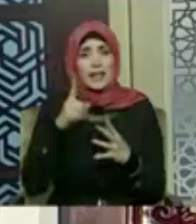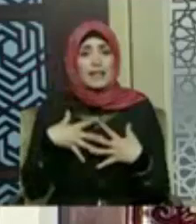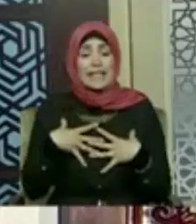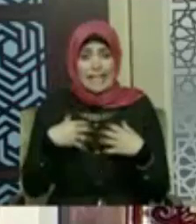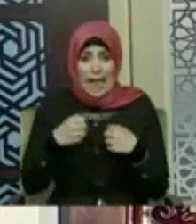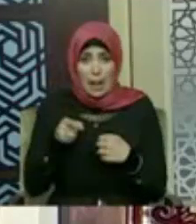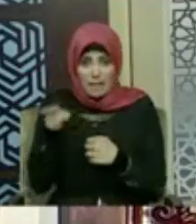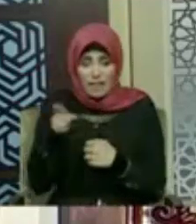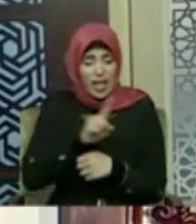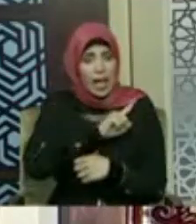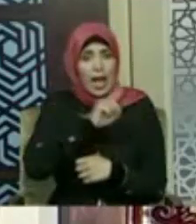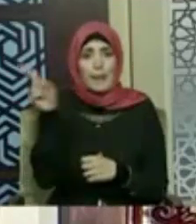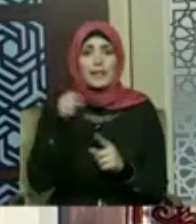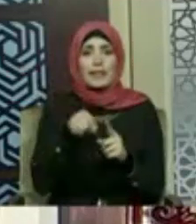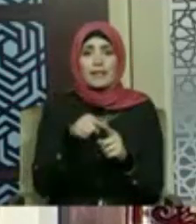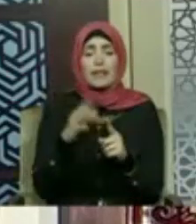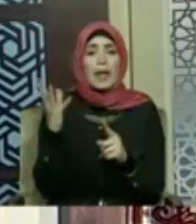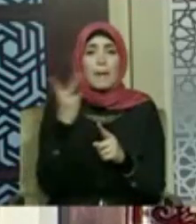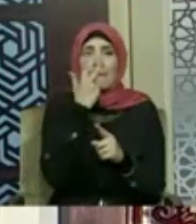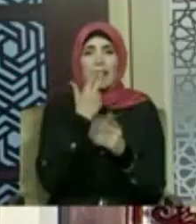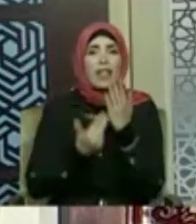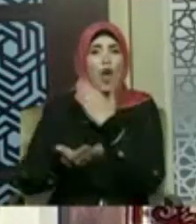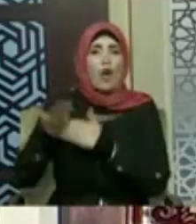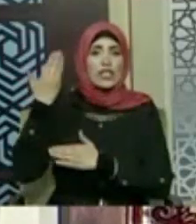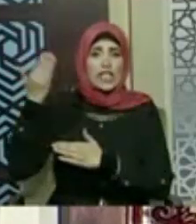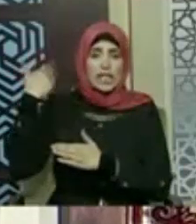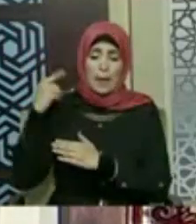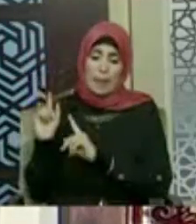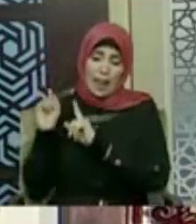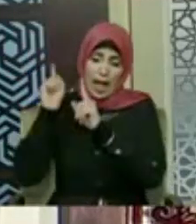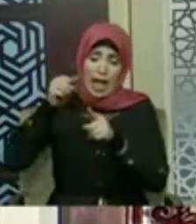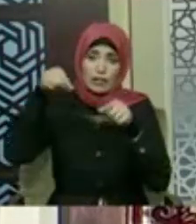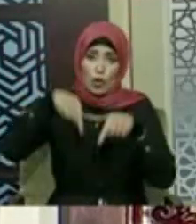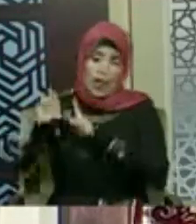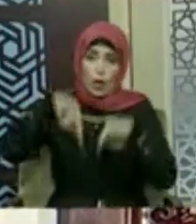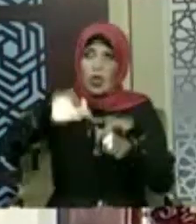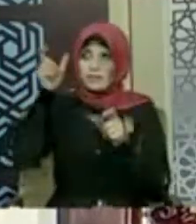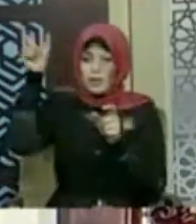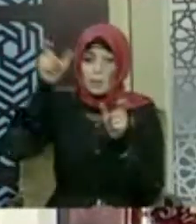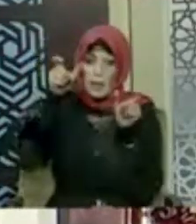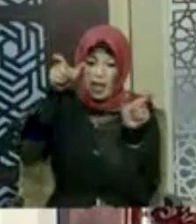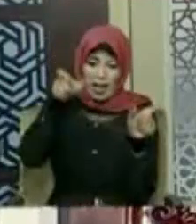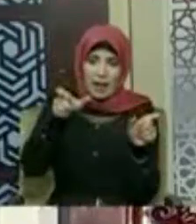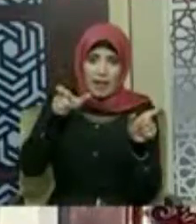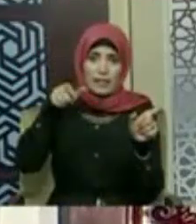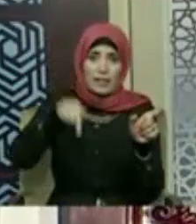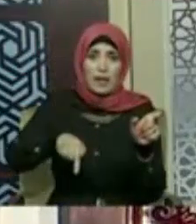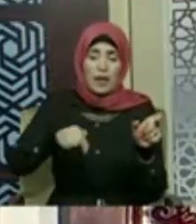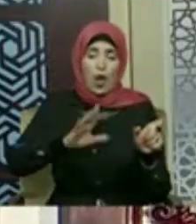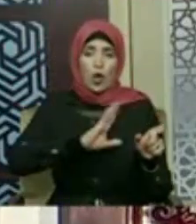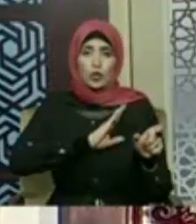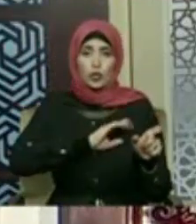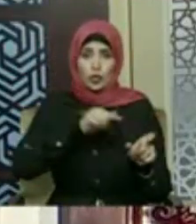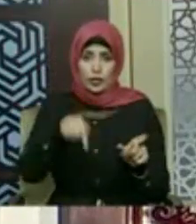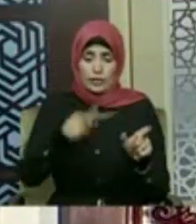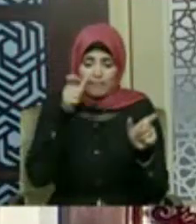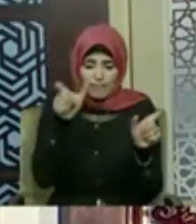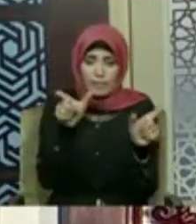سليمة من قديم، عناية الله جندي.